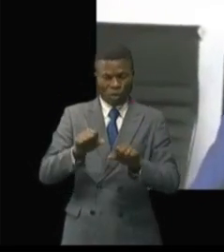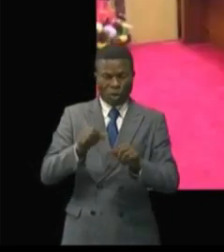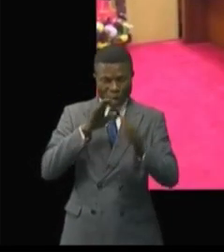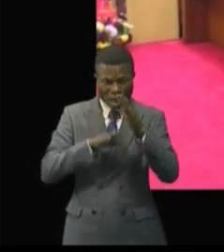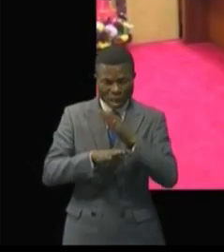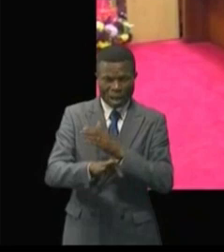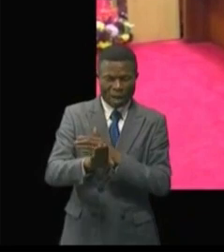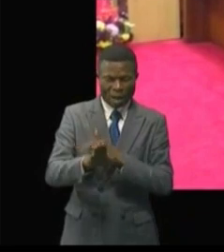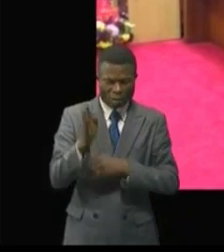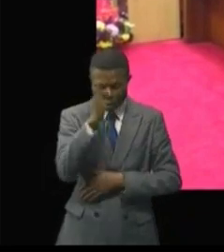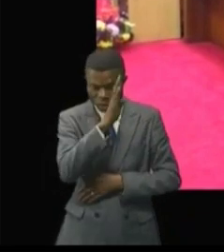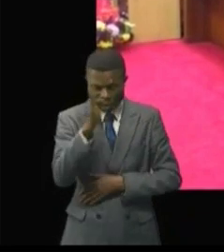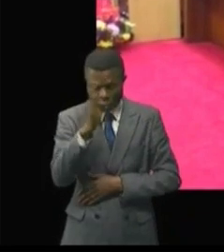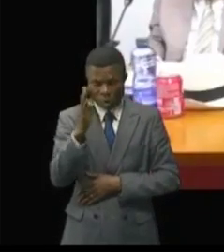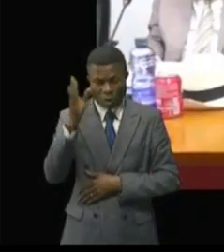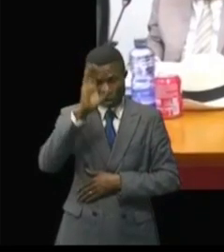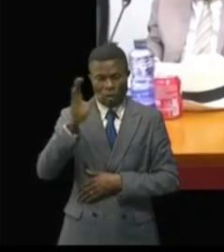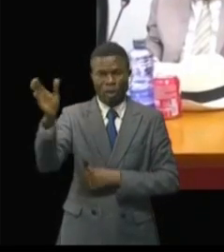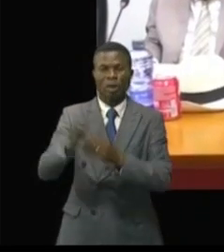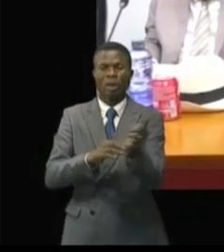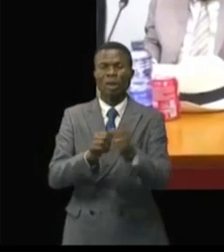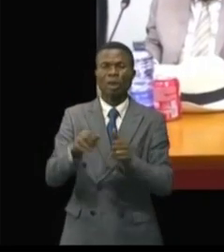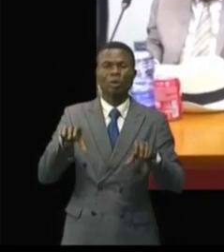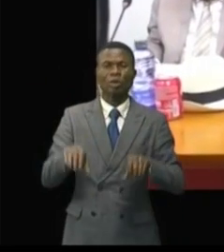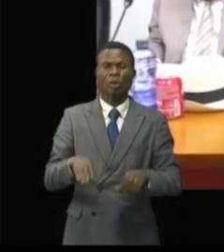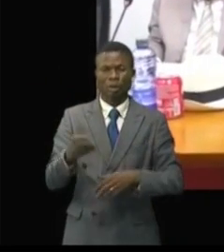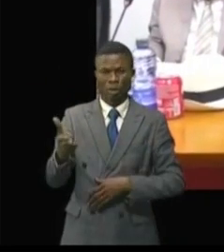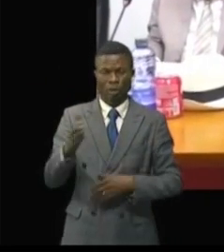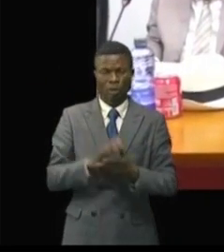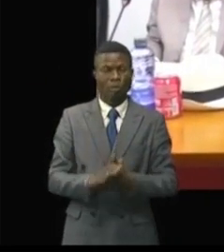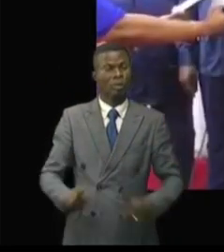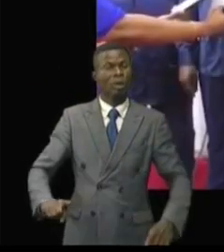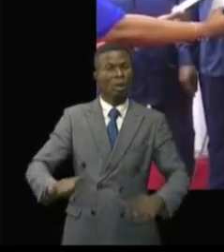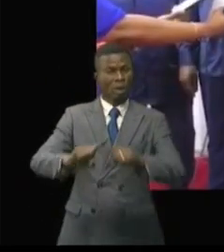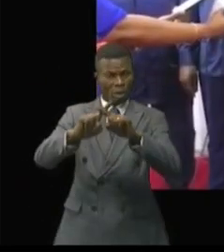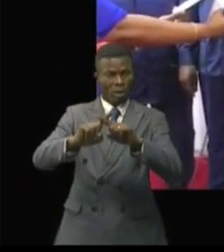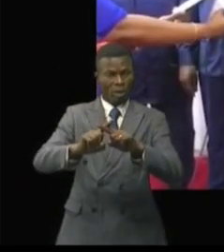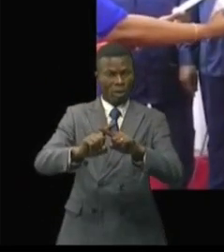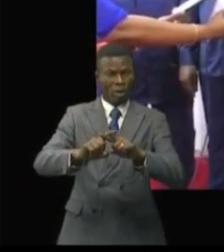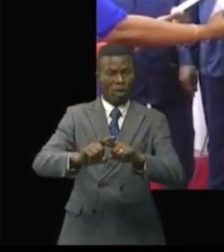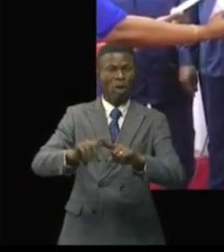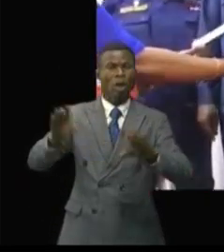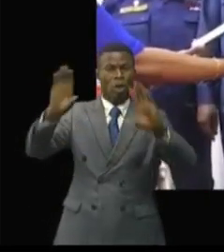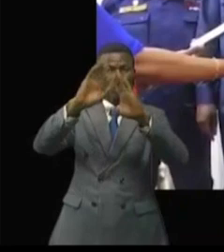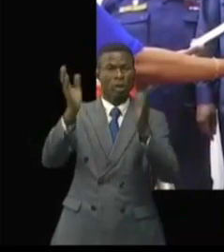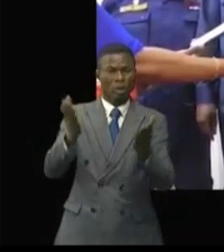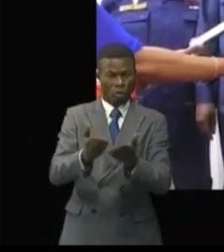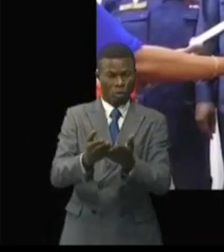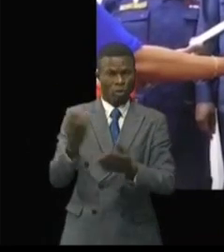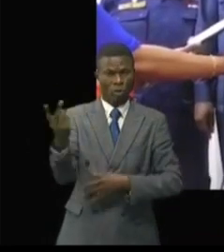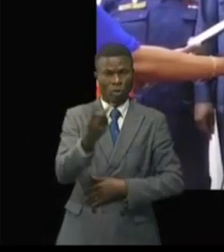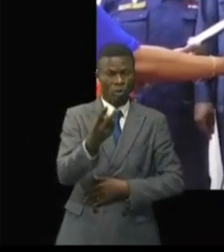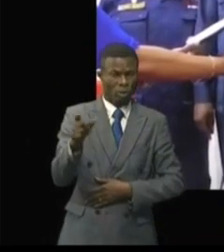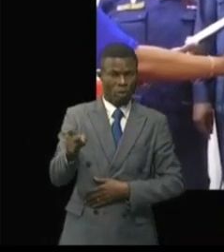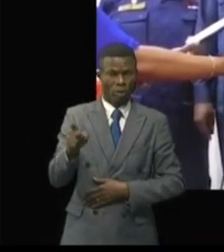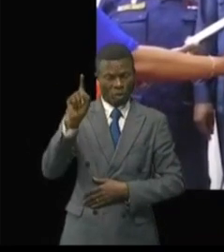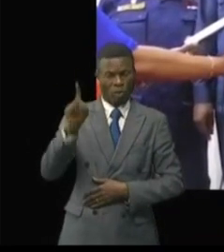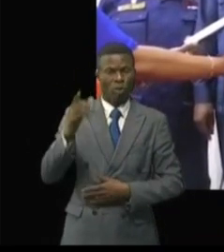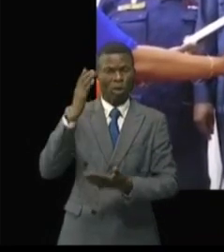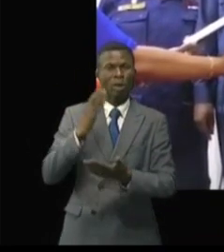de déstabiliser les pays. Ce conflit communautaire doit être